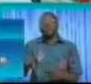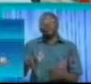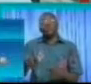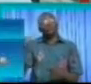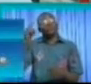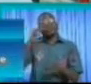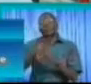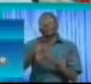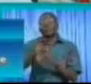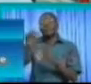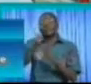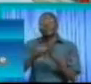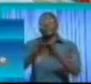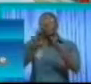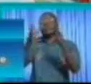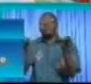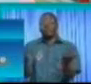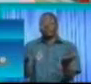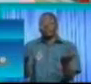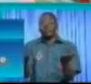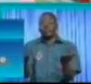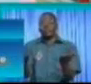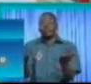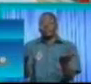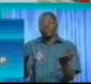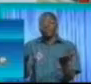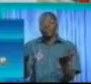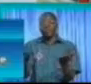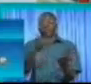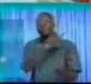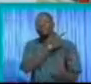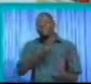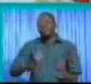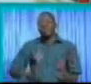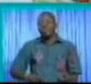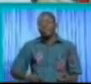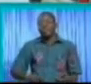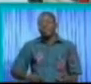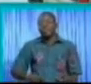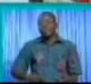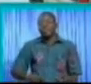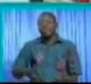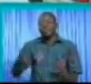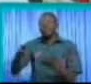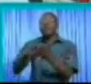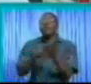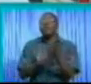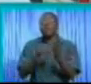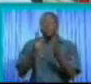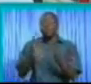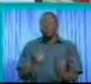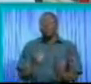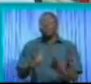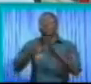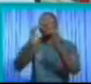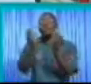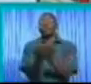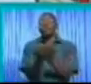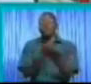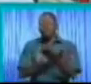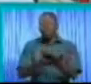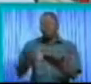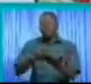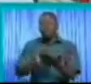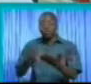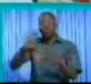plénière était ouverte, le député rapporteur de la commission lisait en fait tout